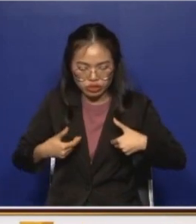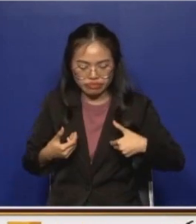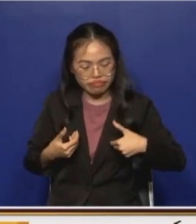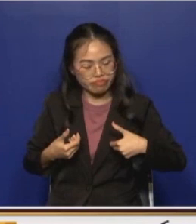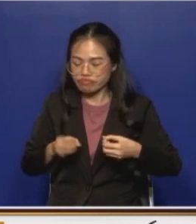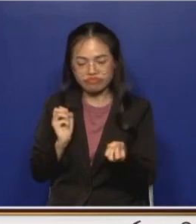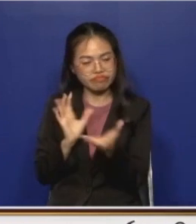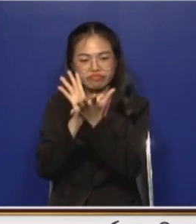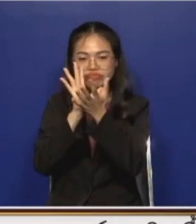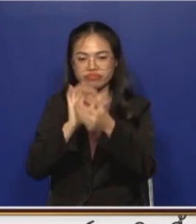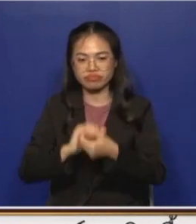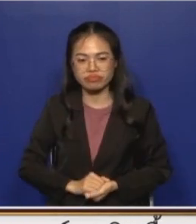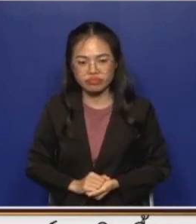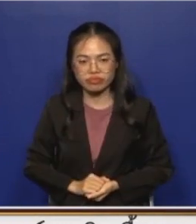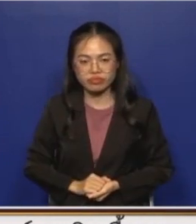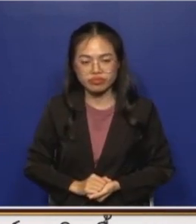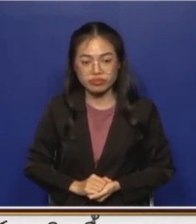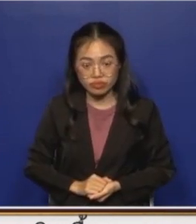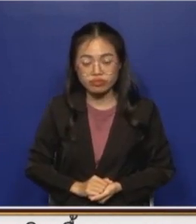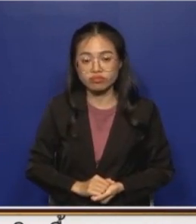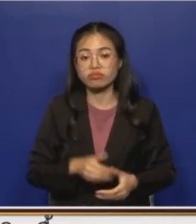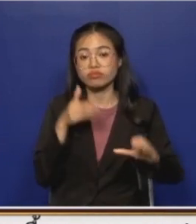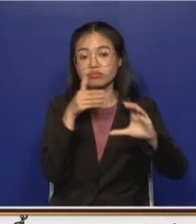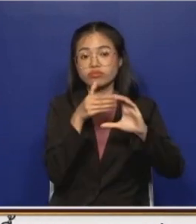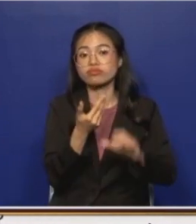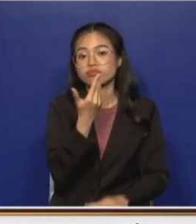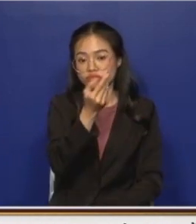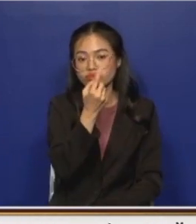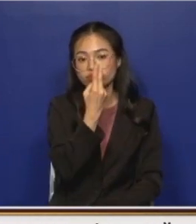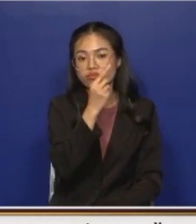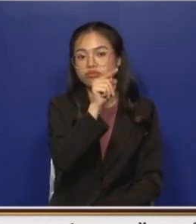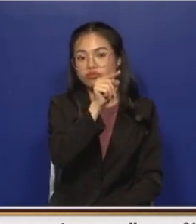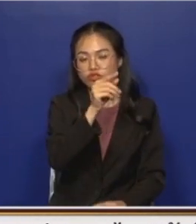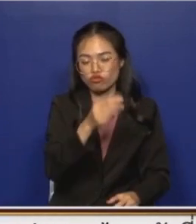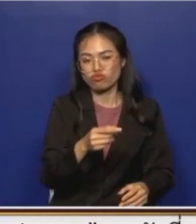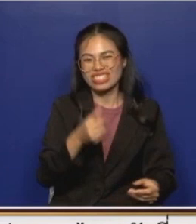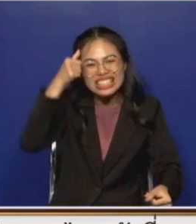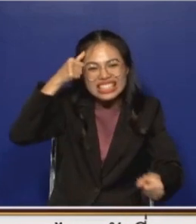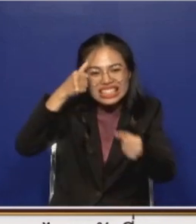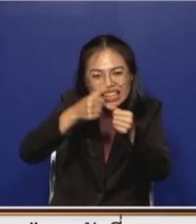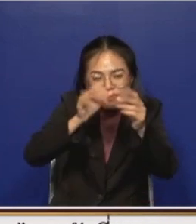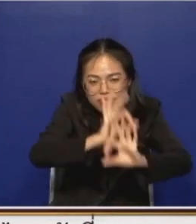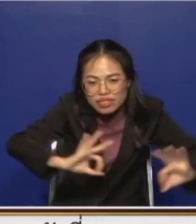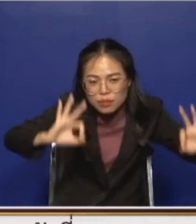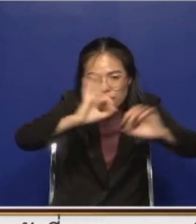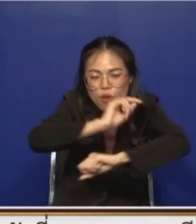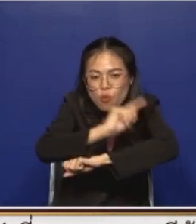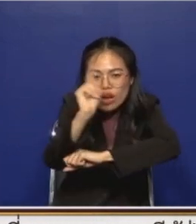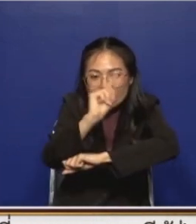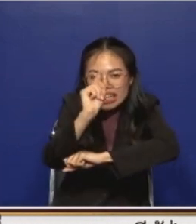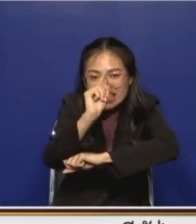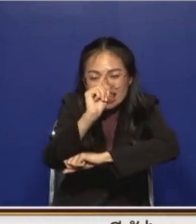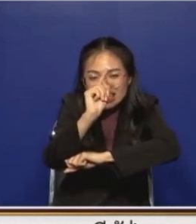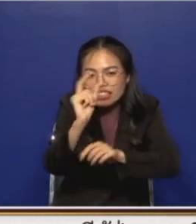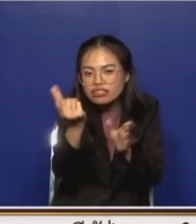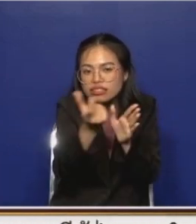ตรงนี้ผมนึกว่าเอ๊ะผมไม่เขียนอะไรนะฮะท่านดูวันที่ให้ดีๆฮะผมระบุวันที่เอาไว้คือ20